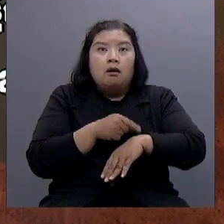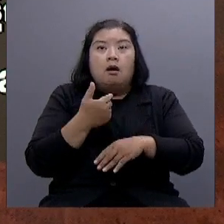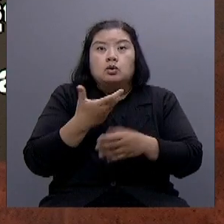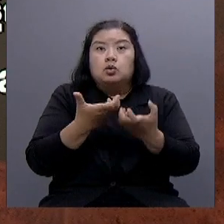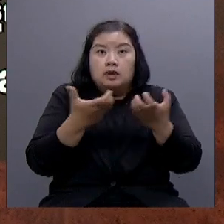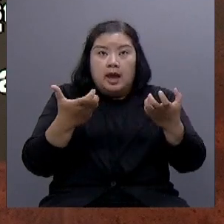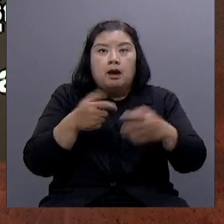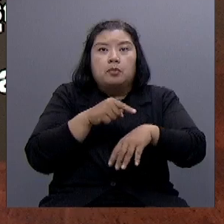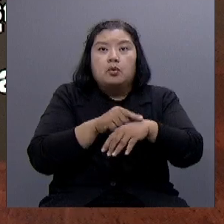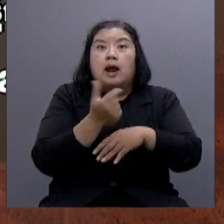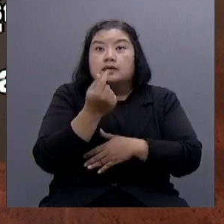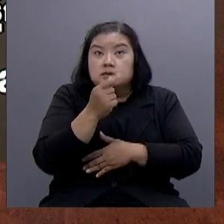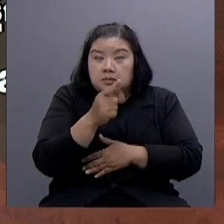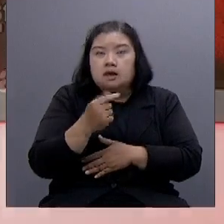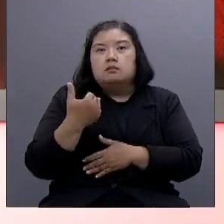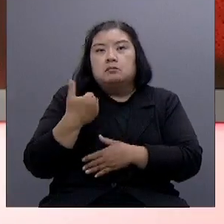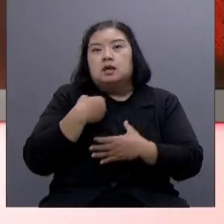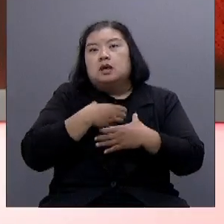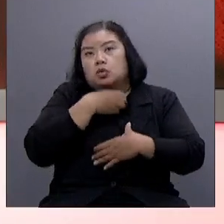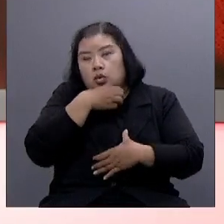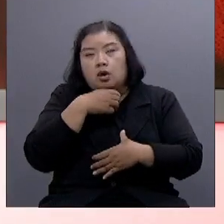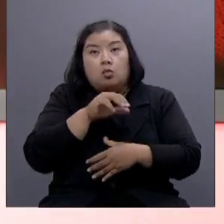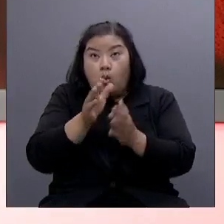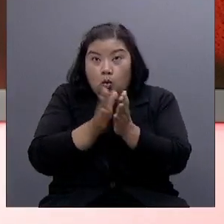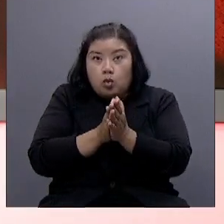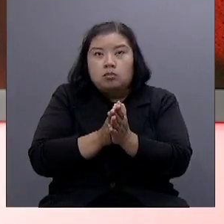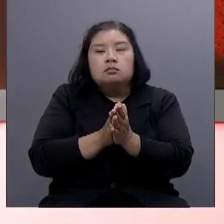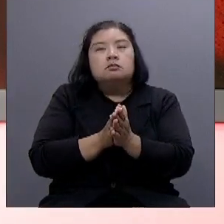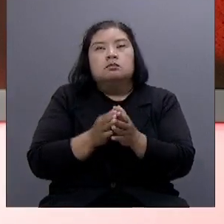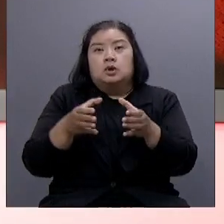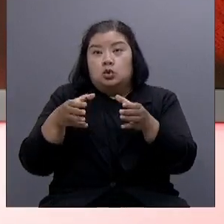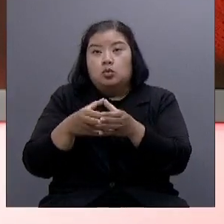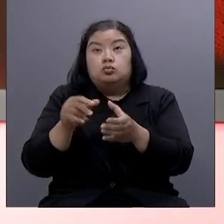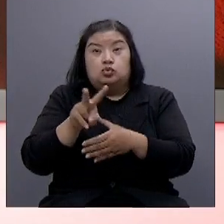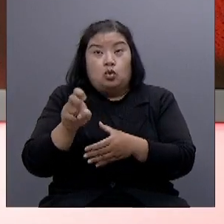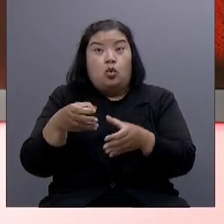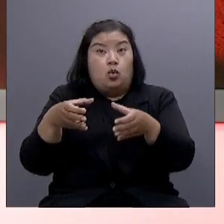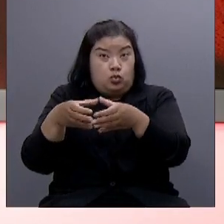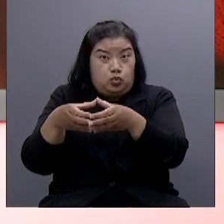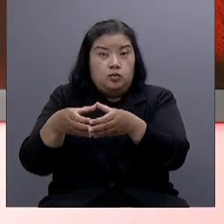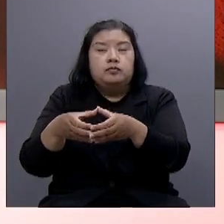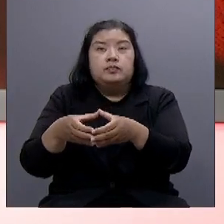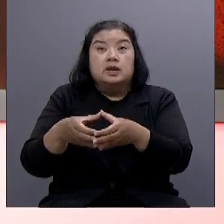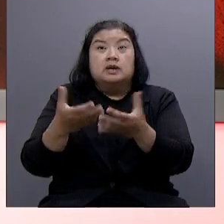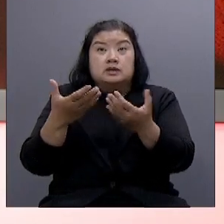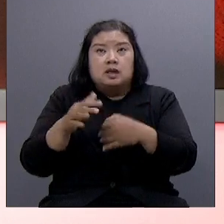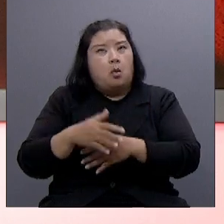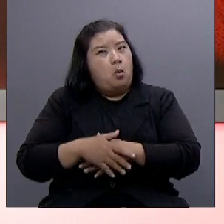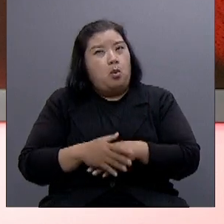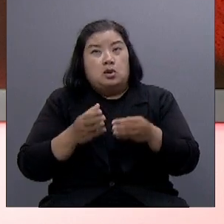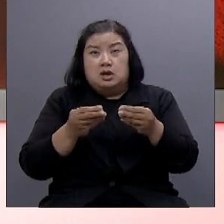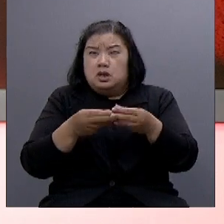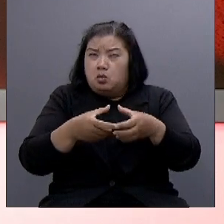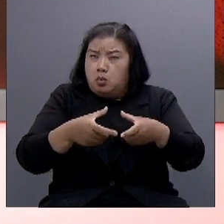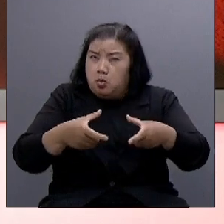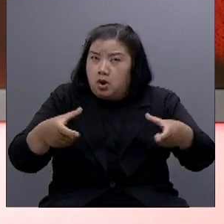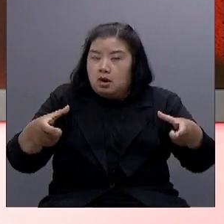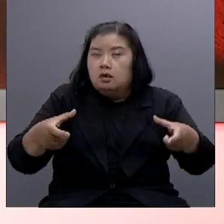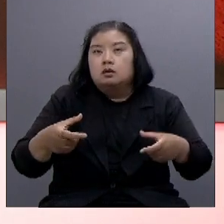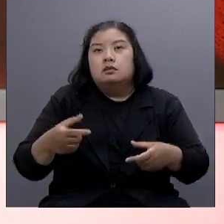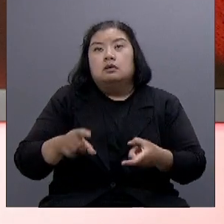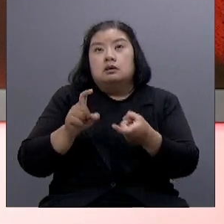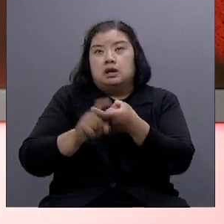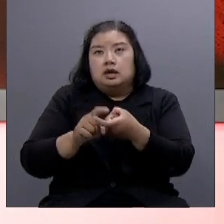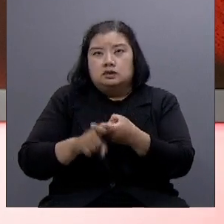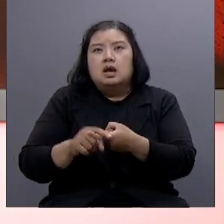านคนแล้วก็มีกลุ่มชาติพันธุ์มากกว่า200กลุ่มซึ่งแน่นอนนะคะกว้างใหญ่ขนาดนี้หลายๆพื้นที่เนี่ยก็มักจะมีปัญ